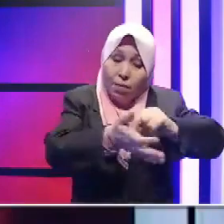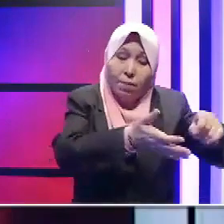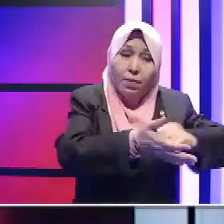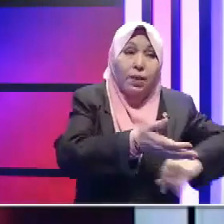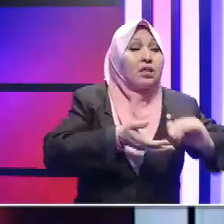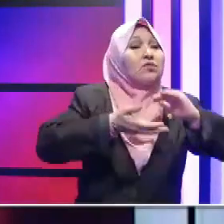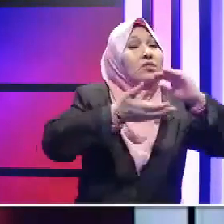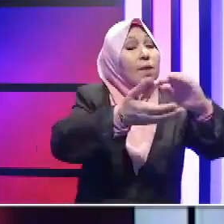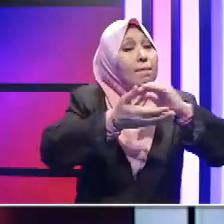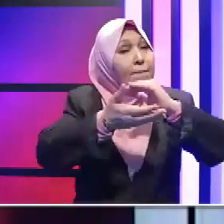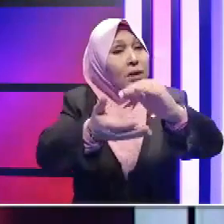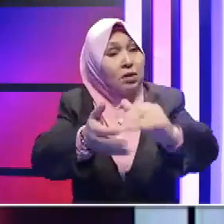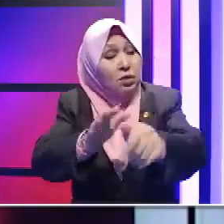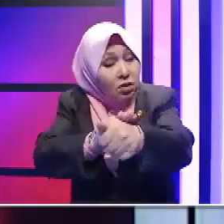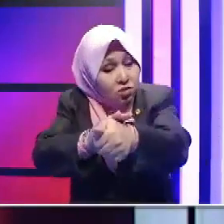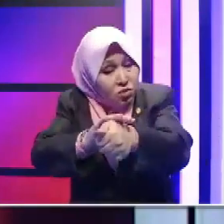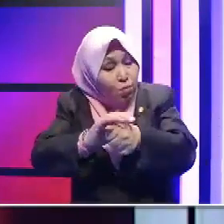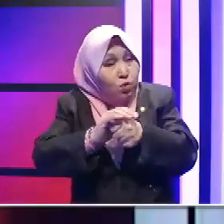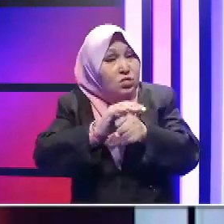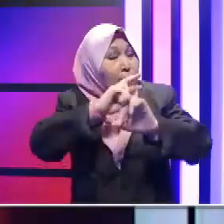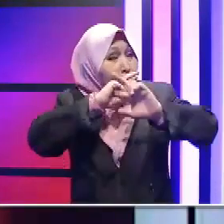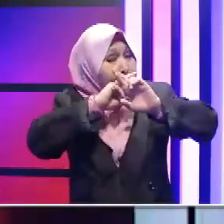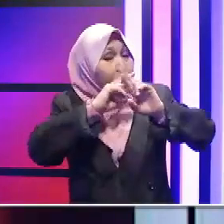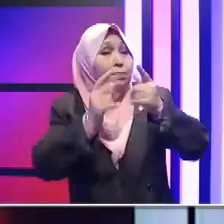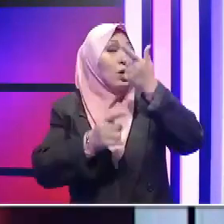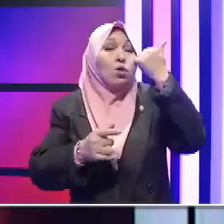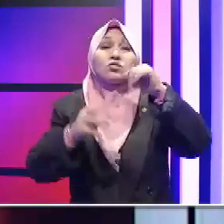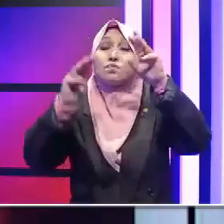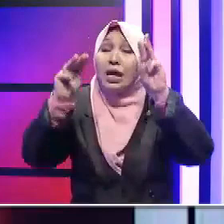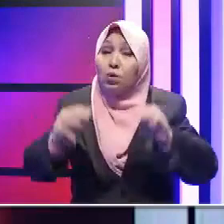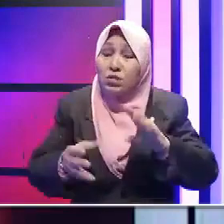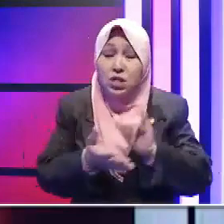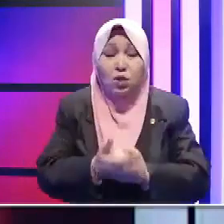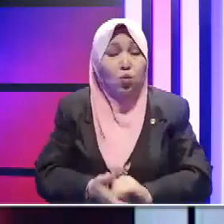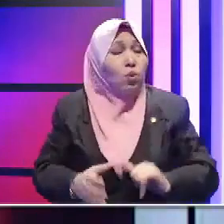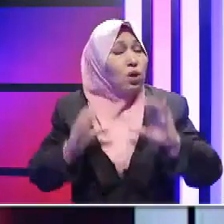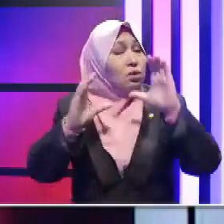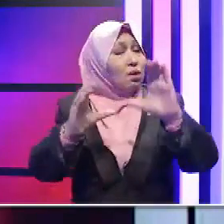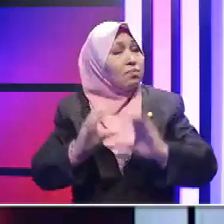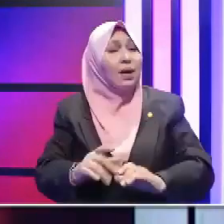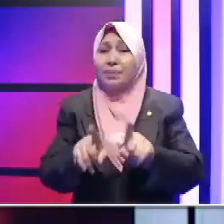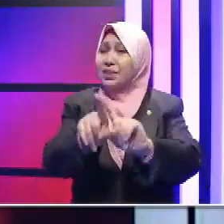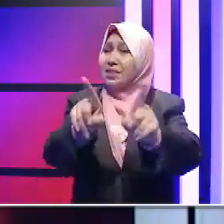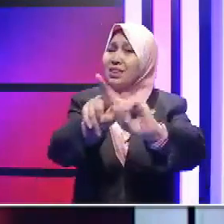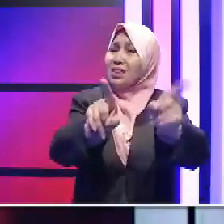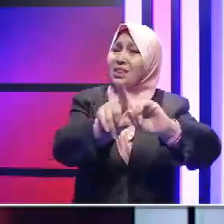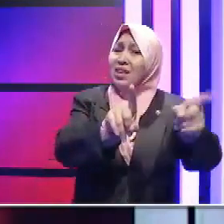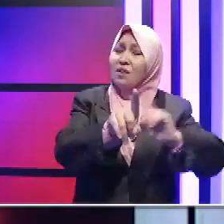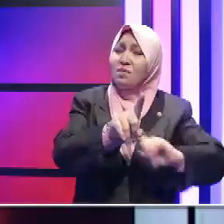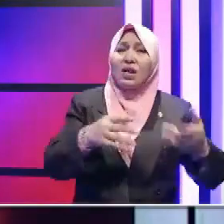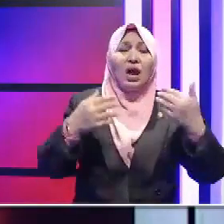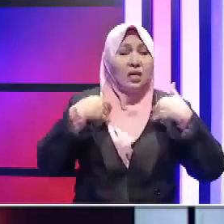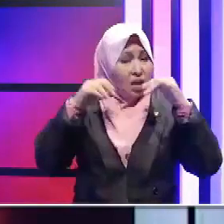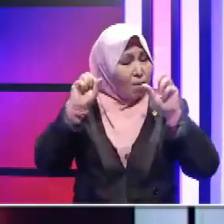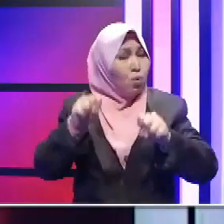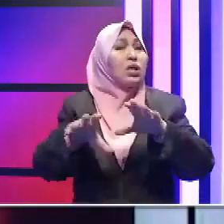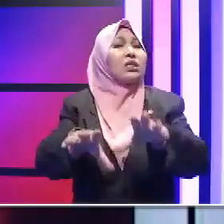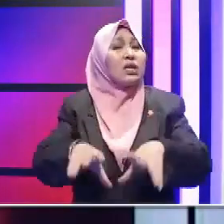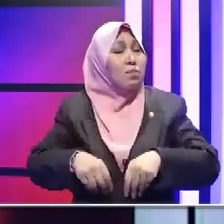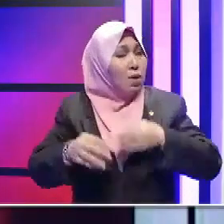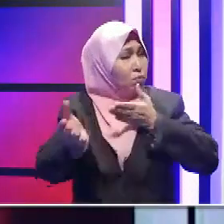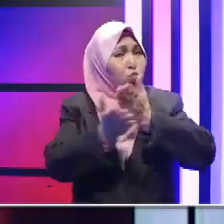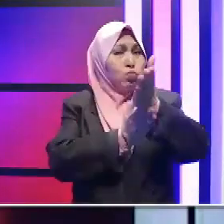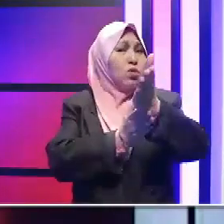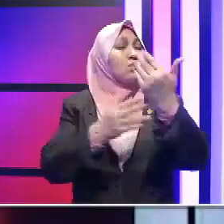ataupun disampaikan secara sembunyi-sembunyi kerani manusia itu keadaannya situasinya berbiji-biji ada yang boleh Terima secara